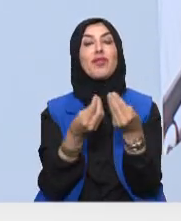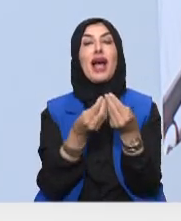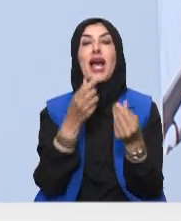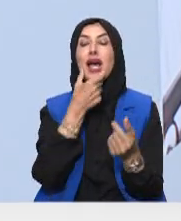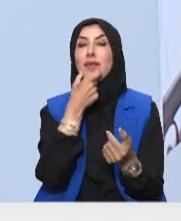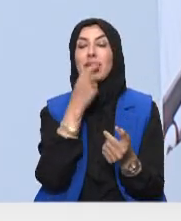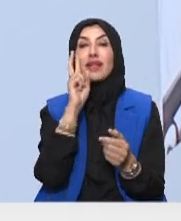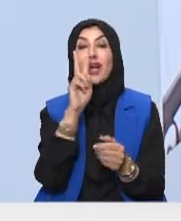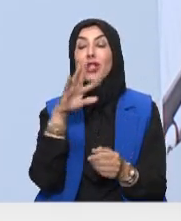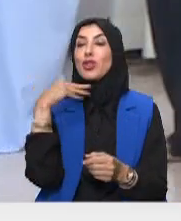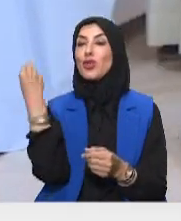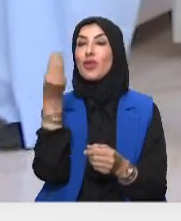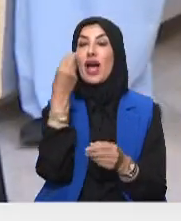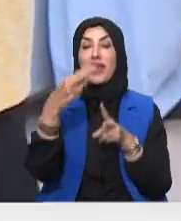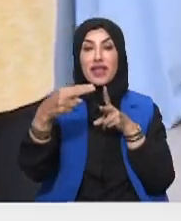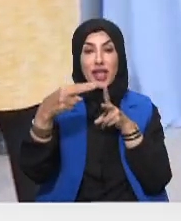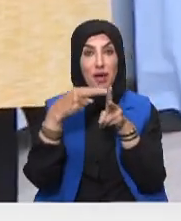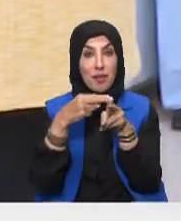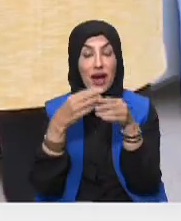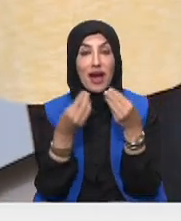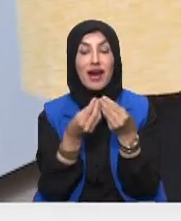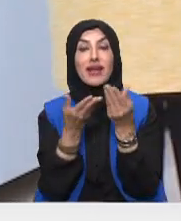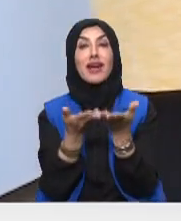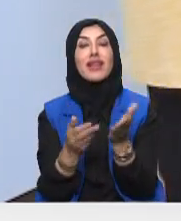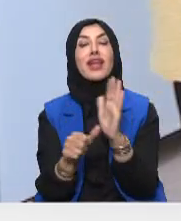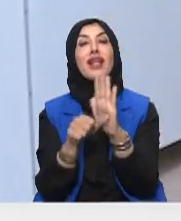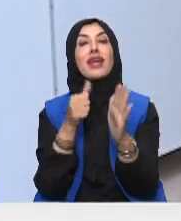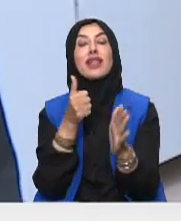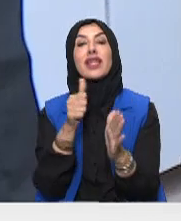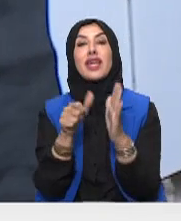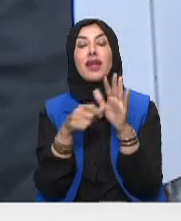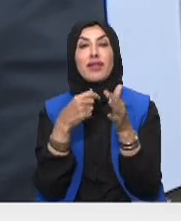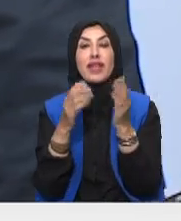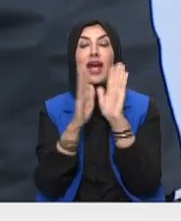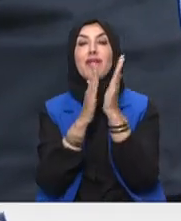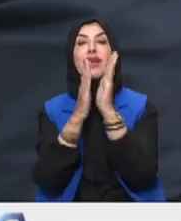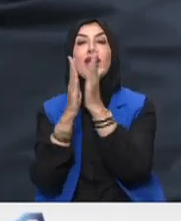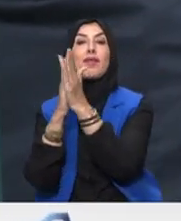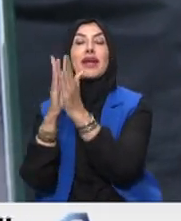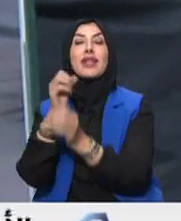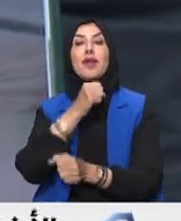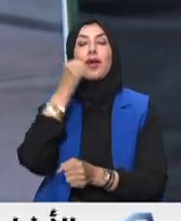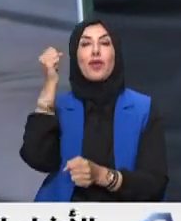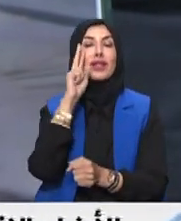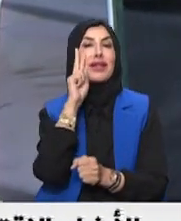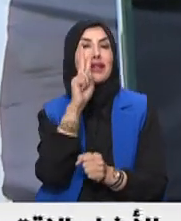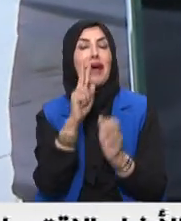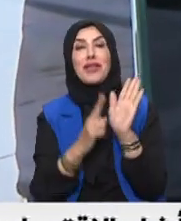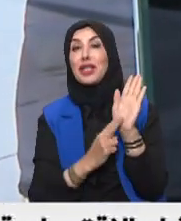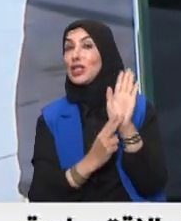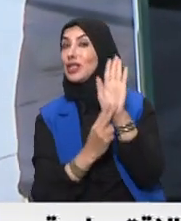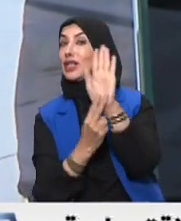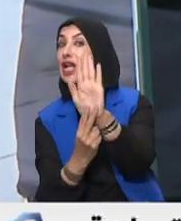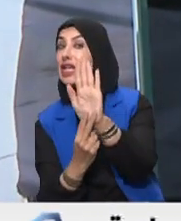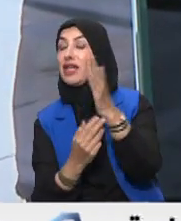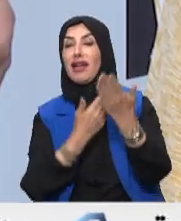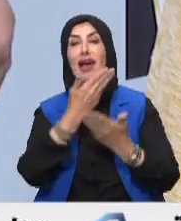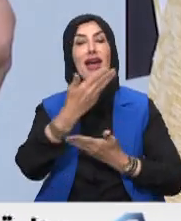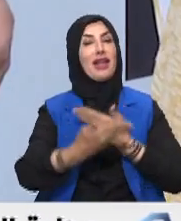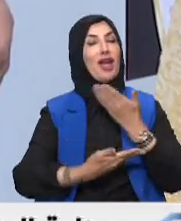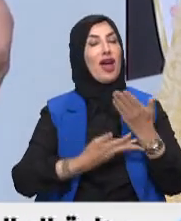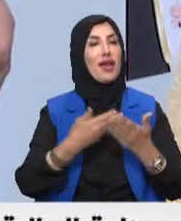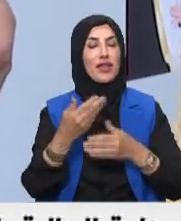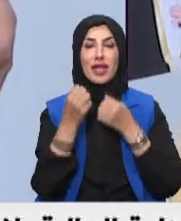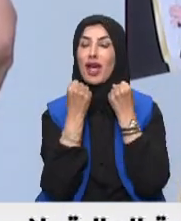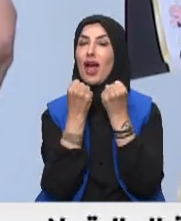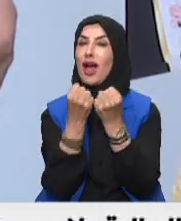الارشيف التجاري الكويتي البريطاني الذي افتتح في المكتبه الوطنيه شاهد على عمق العلاقات بين